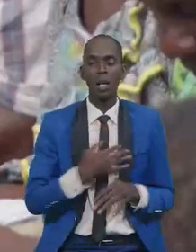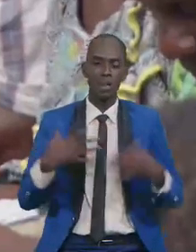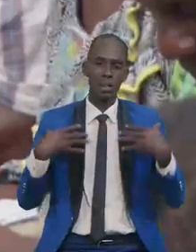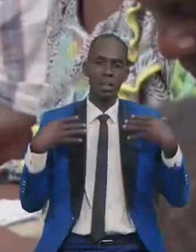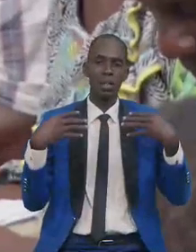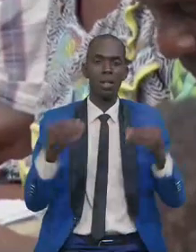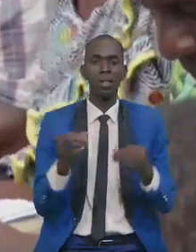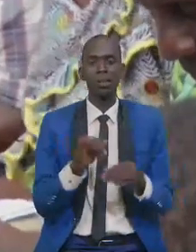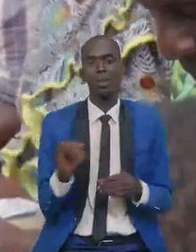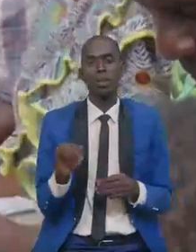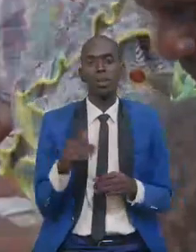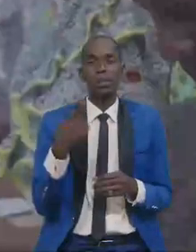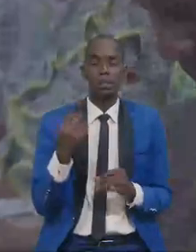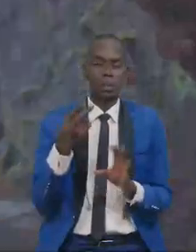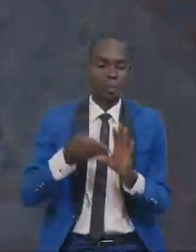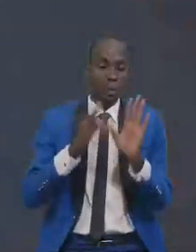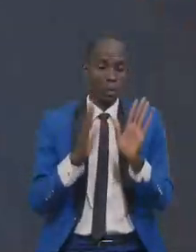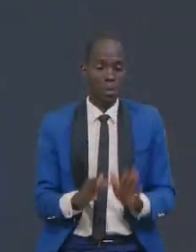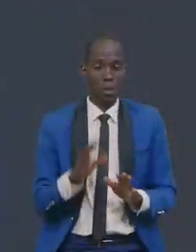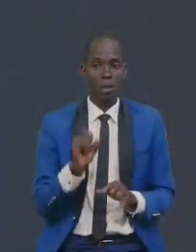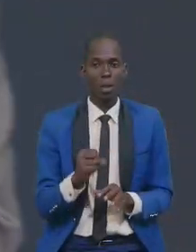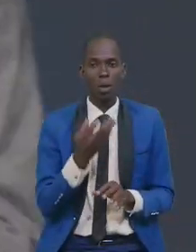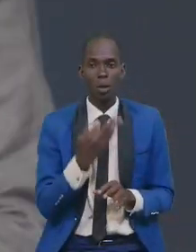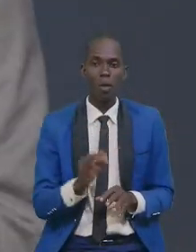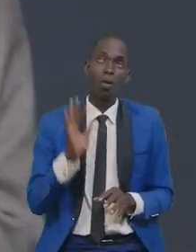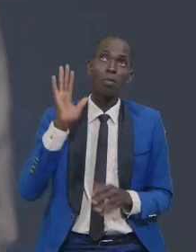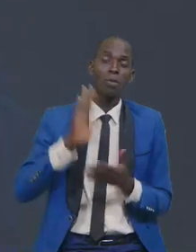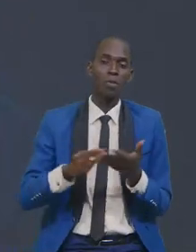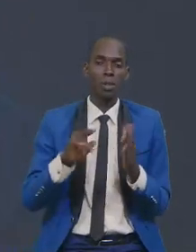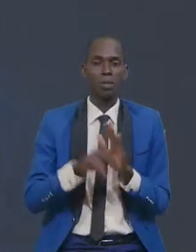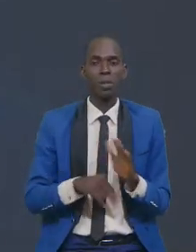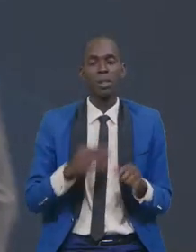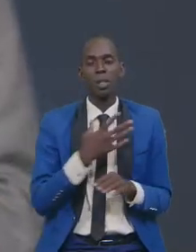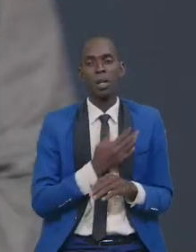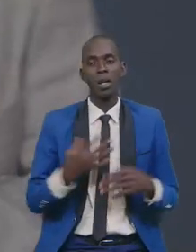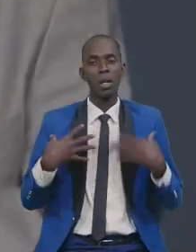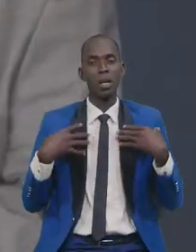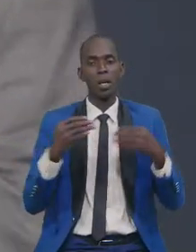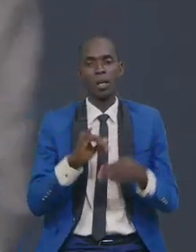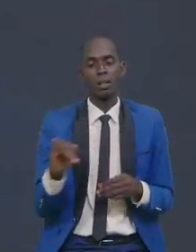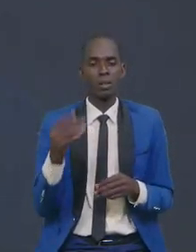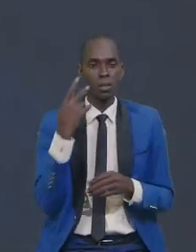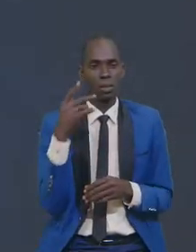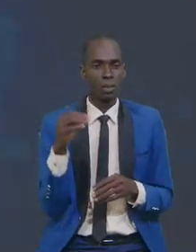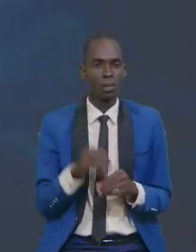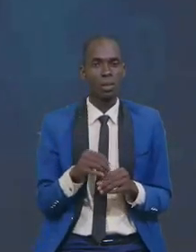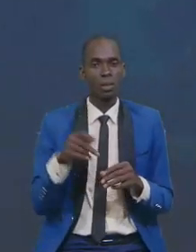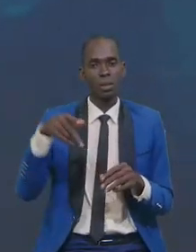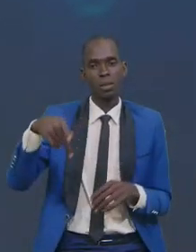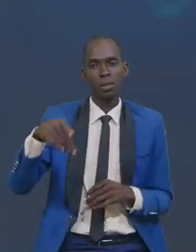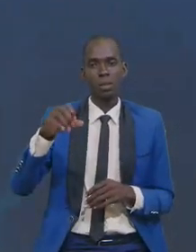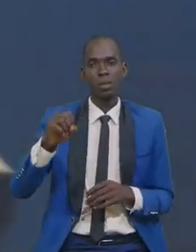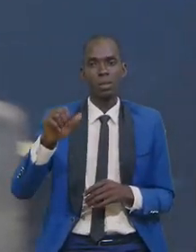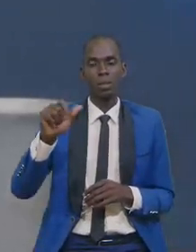guérison. Les participants à sa guérison et à son pardon. En